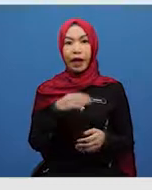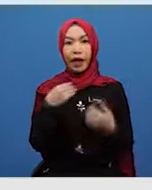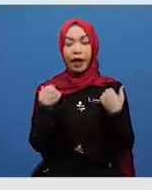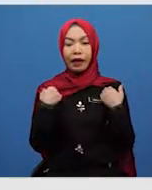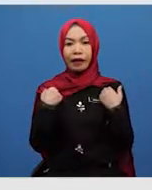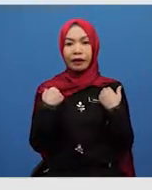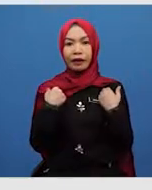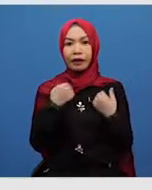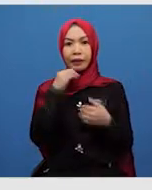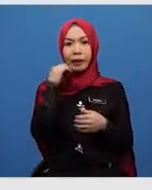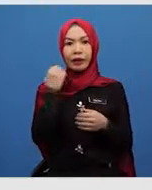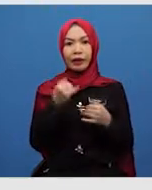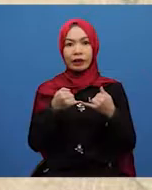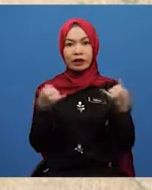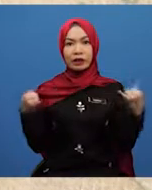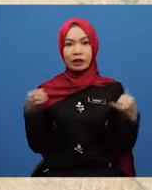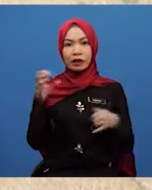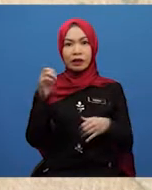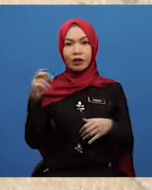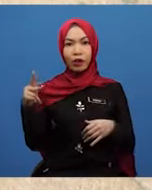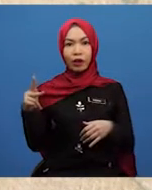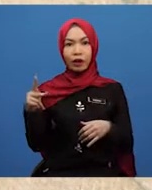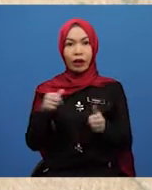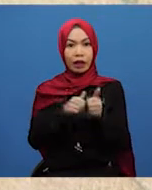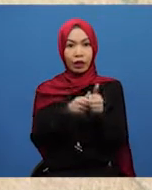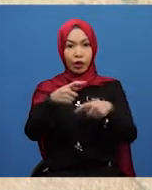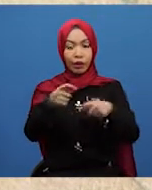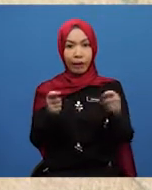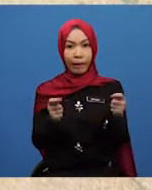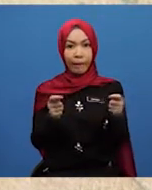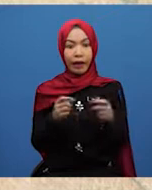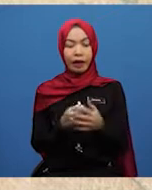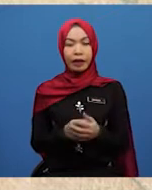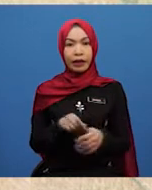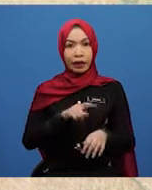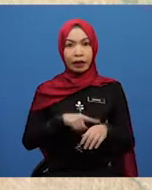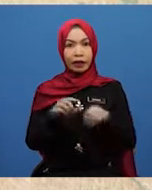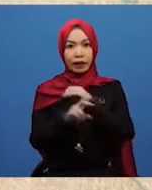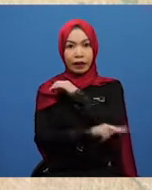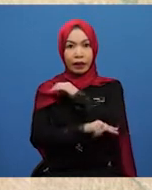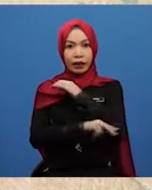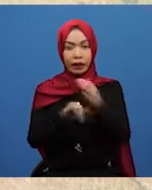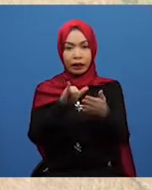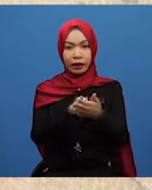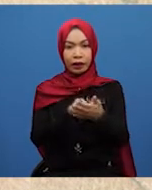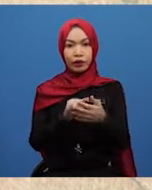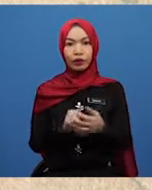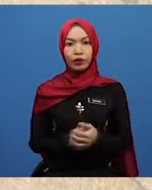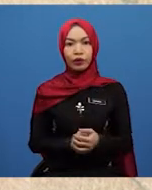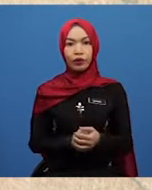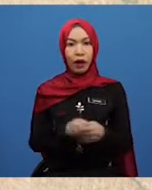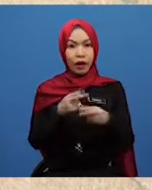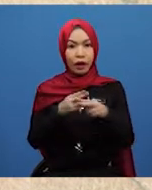gasing discrap Tahukah anda bahwa gelaran orang kaya dikunyah kan oleh